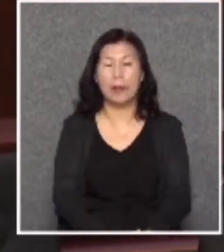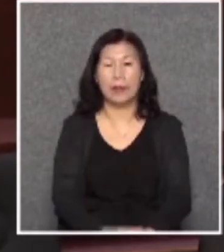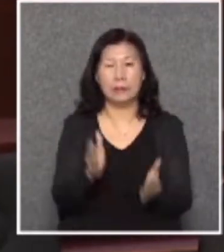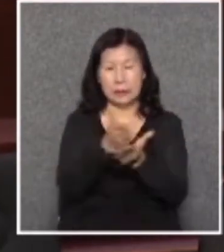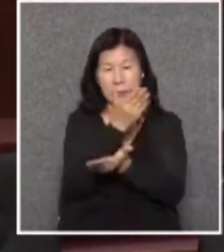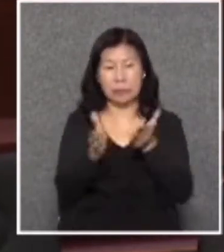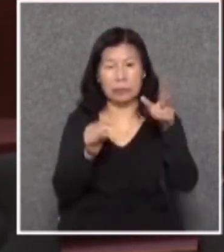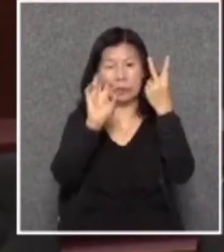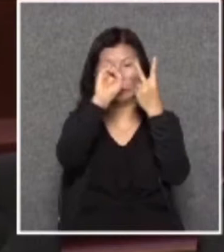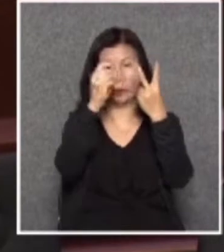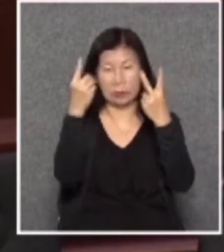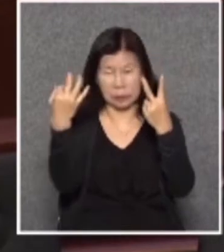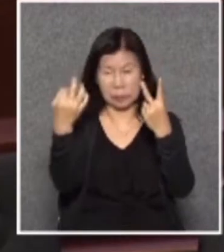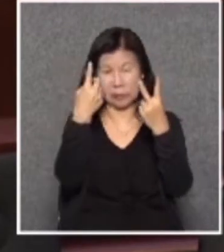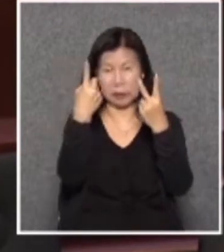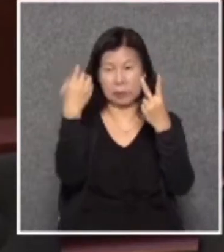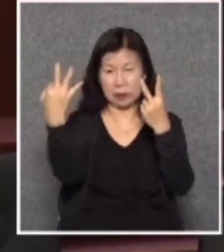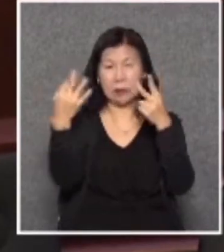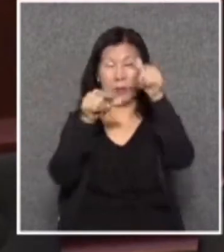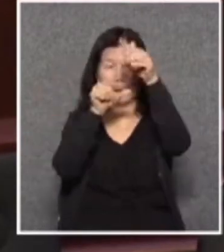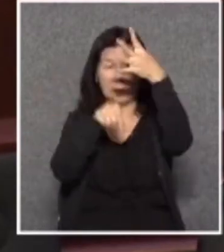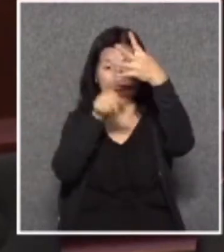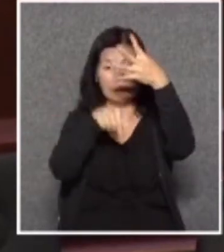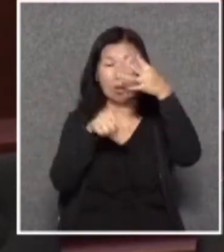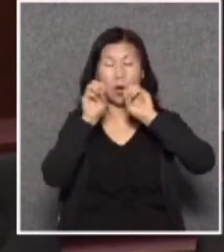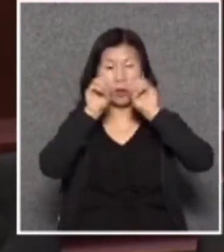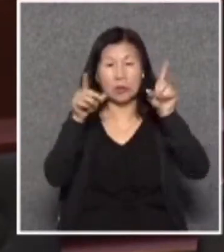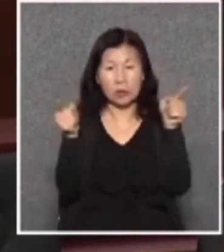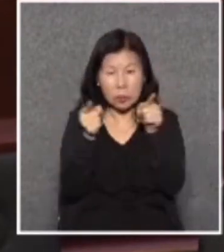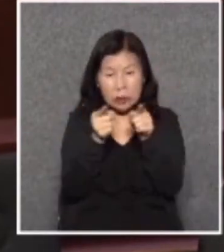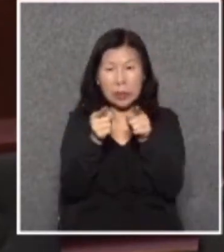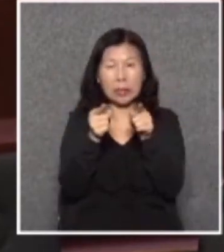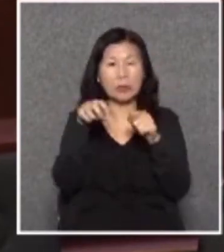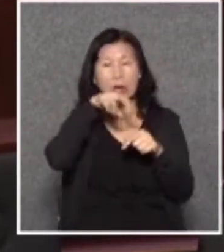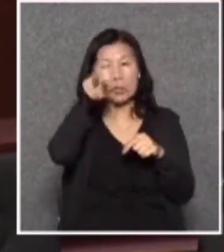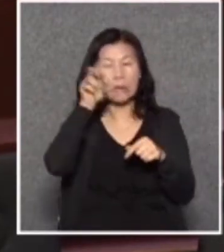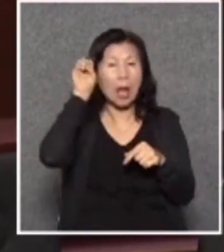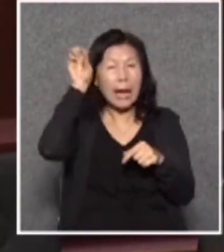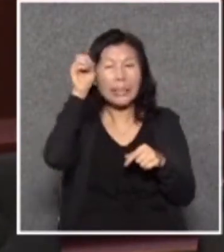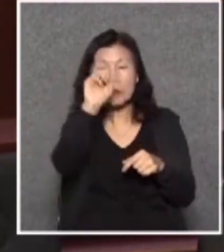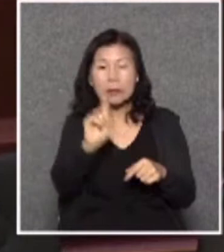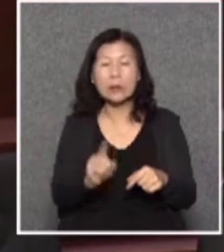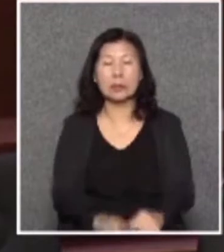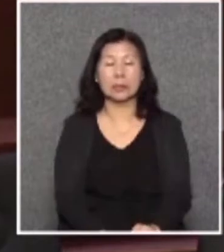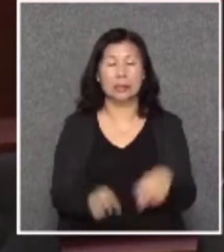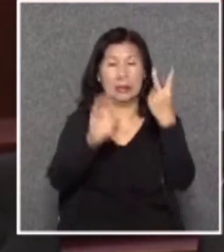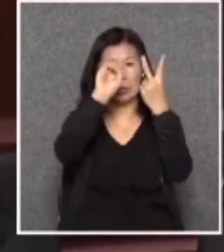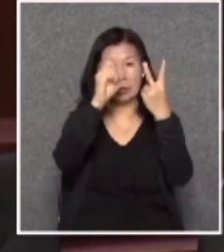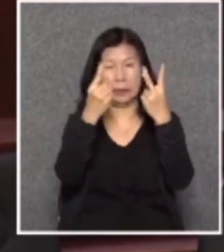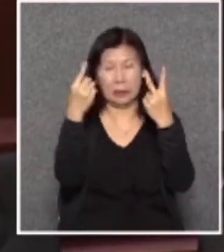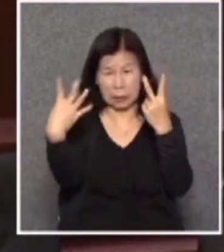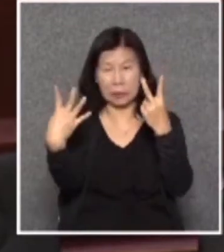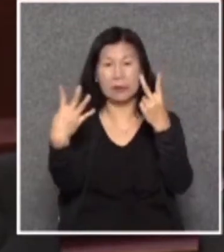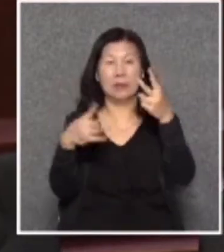在2013年4月公布短期檢討的建議，以及在2014